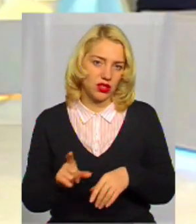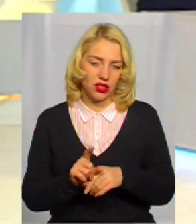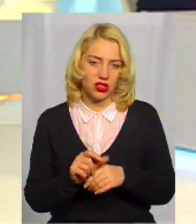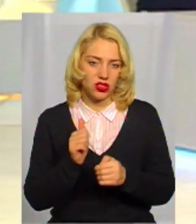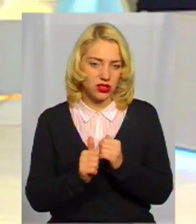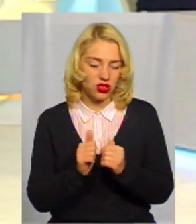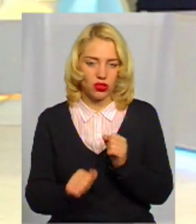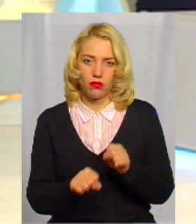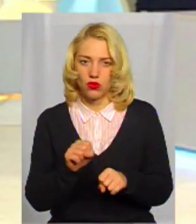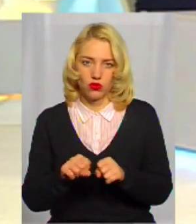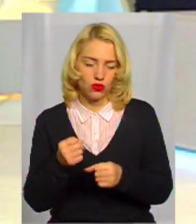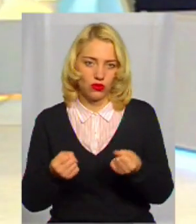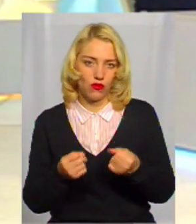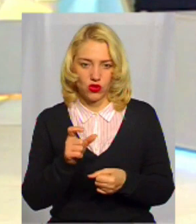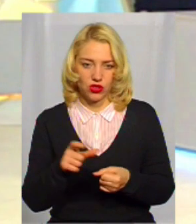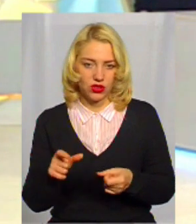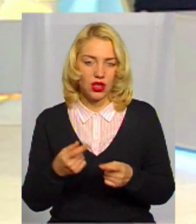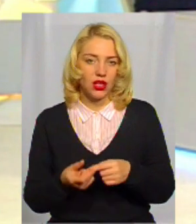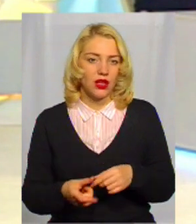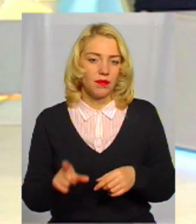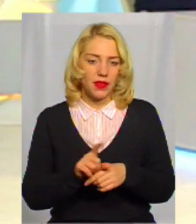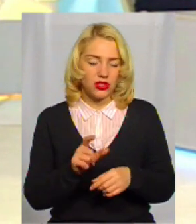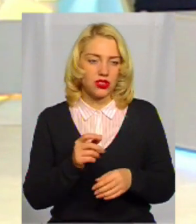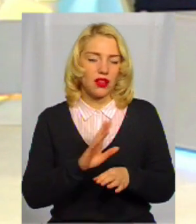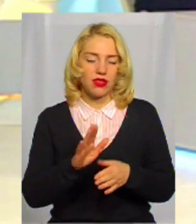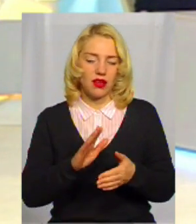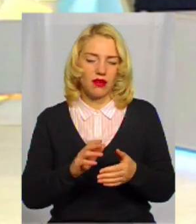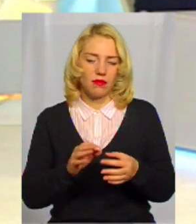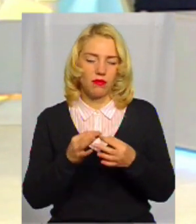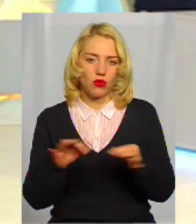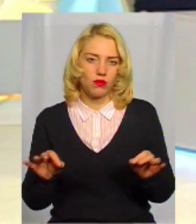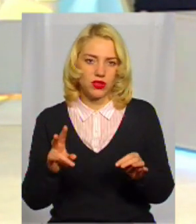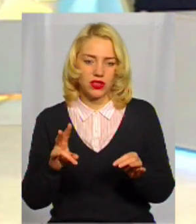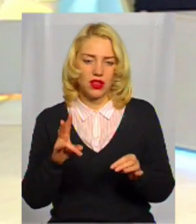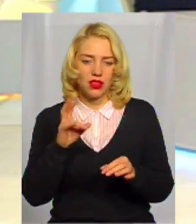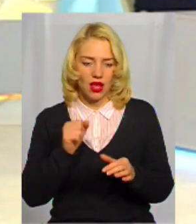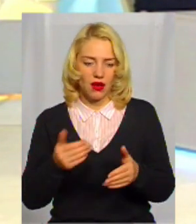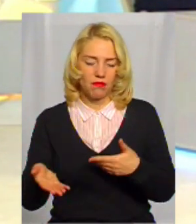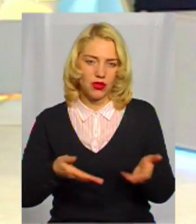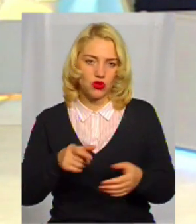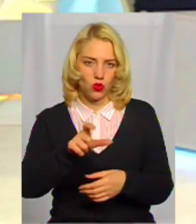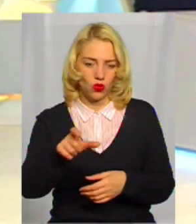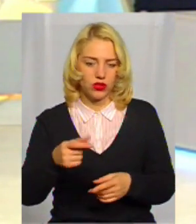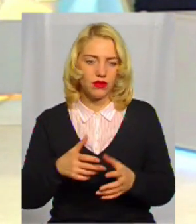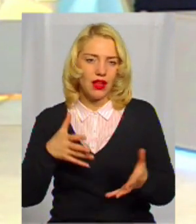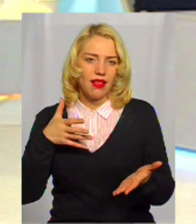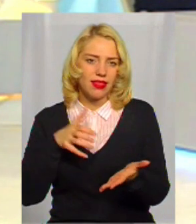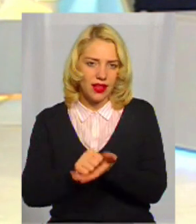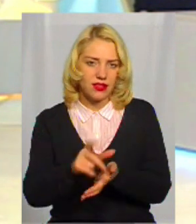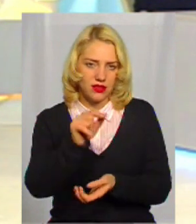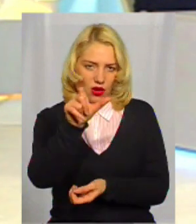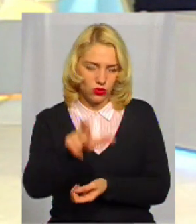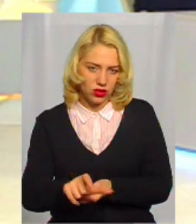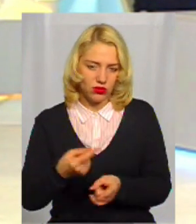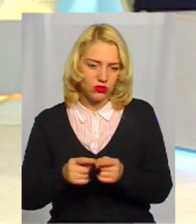водії? Найчастіше порушують водії – це непропуски пішоходів, не їзда на пішоходів. Це майже 40% дорожньо-транспортних пригод з